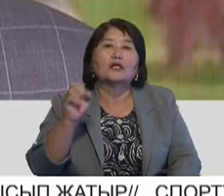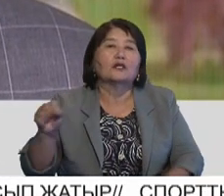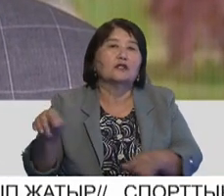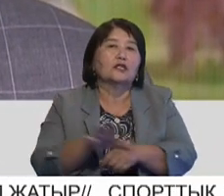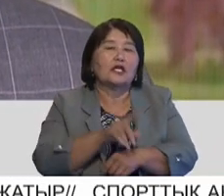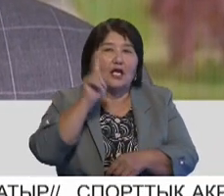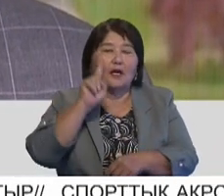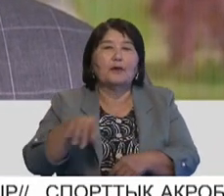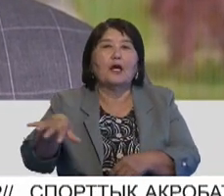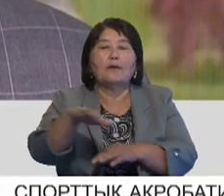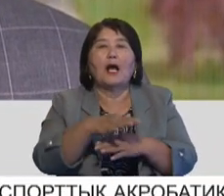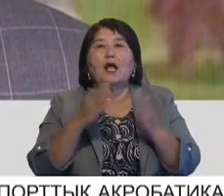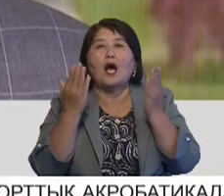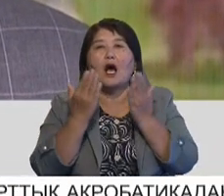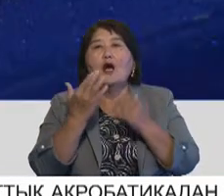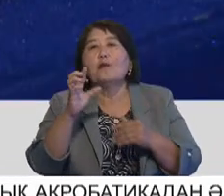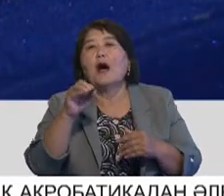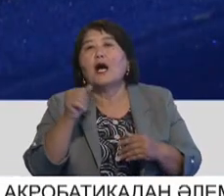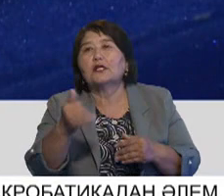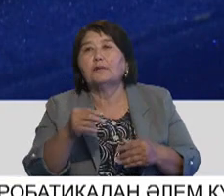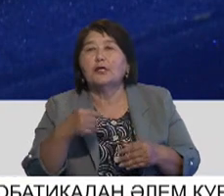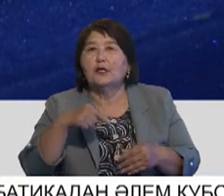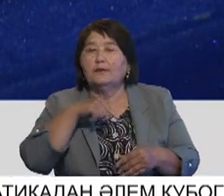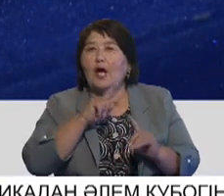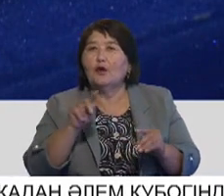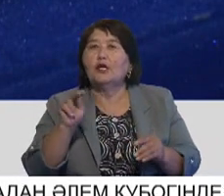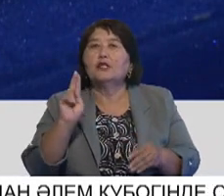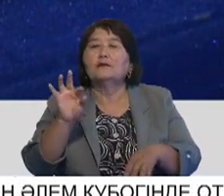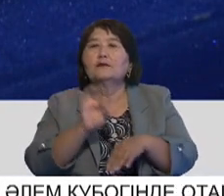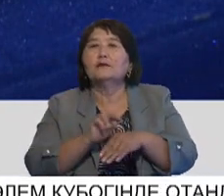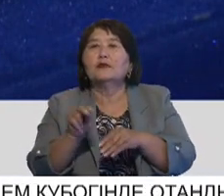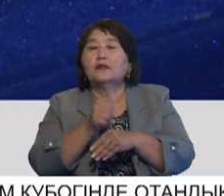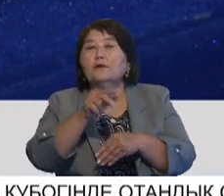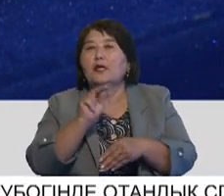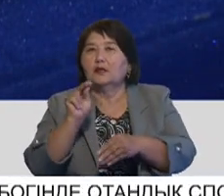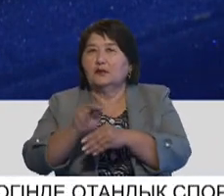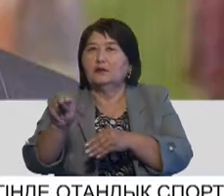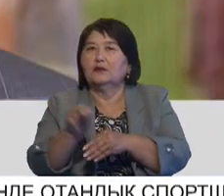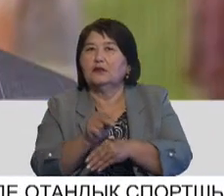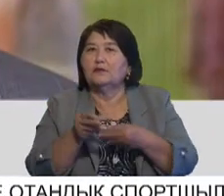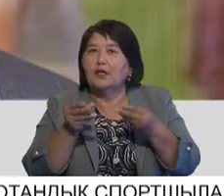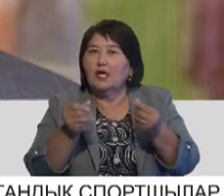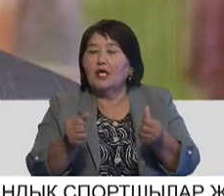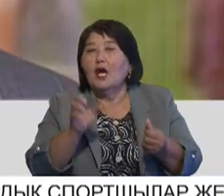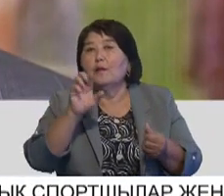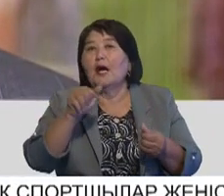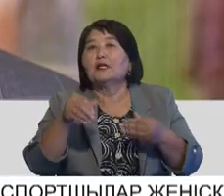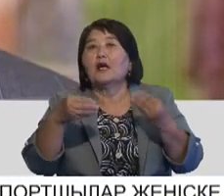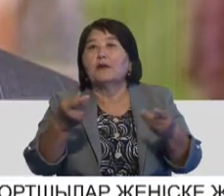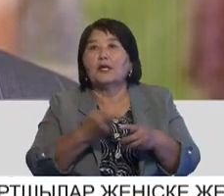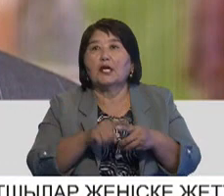беріп, өзінің әулиелігімен ем қонбаған кісілерге ем берген, ем дарытқан. Батаны бергенде